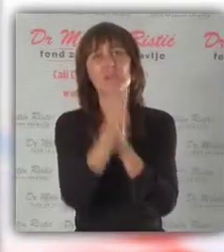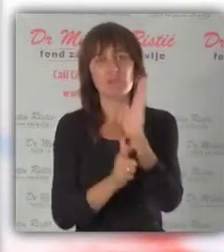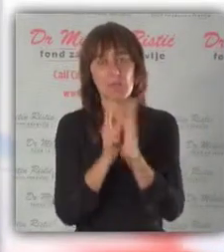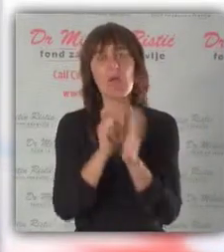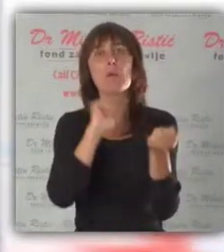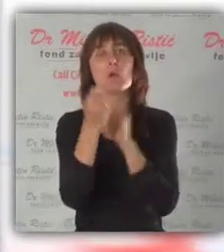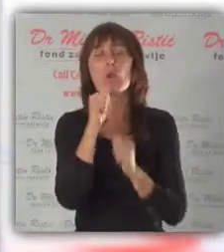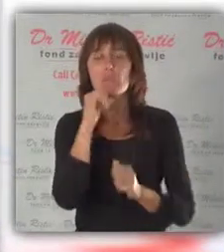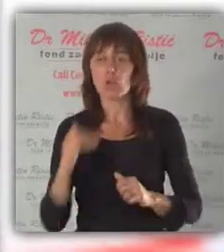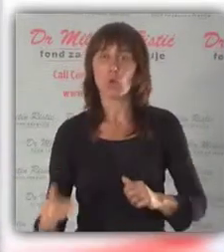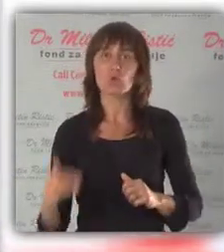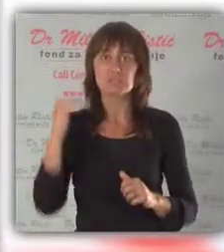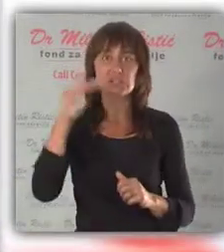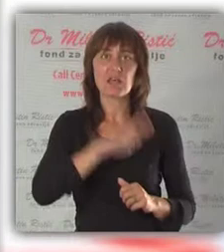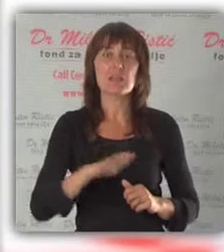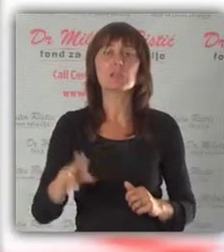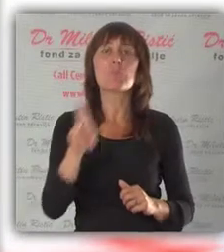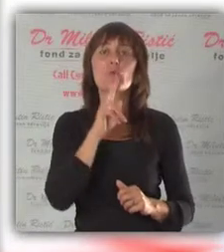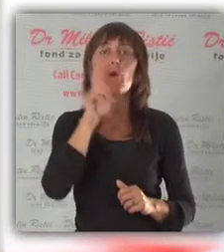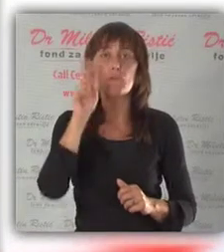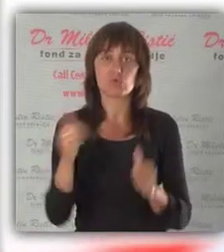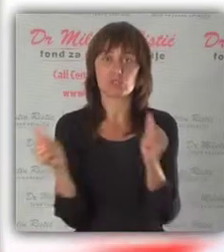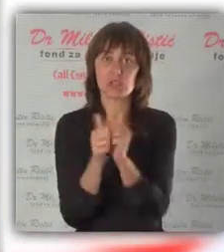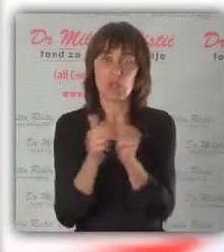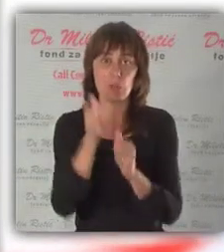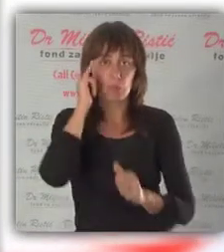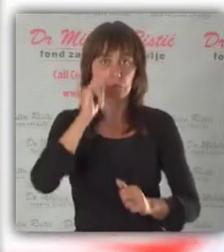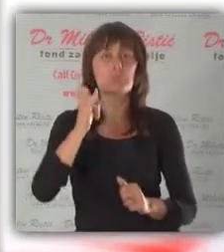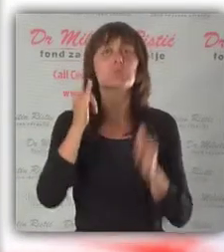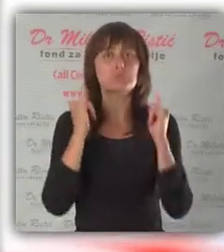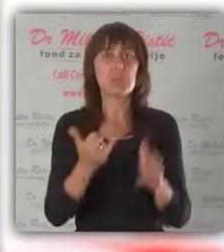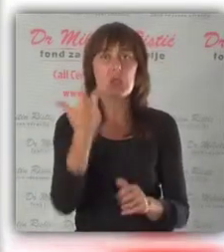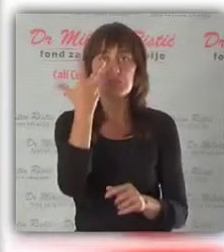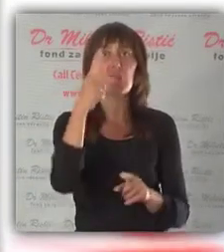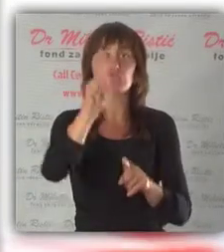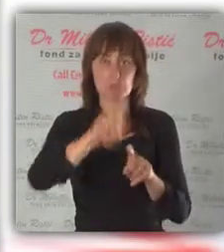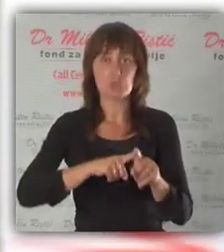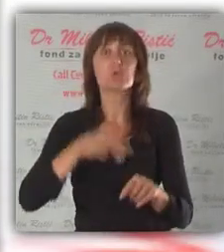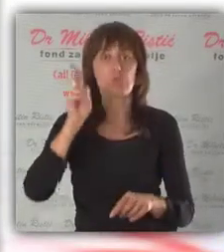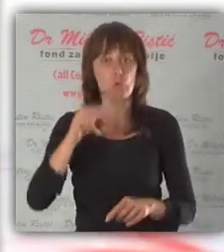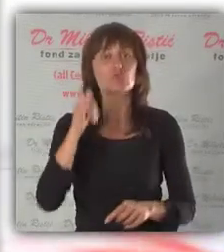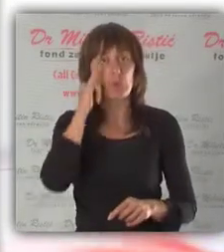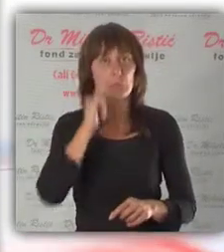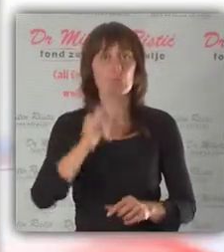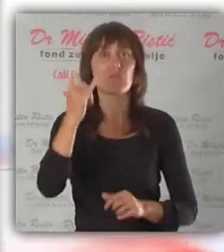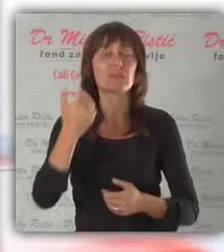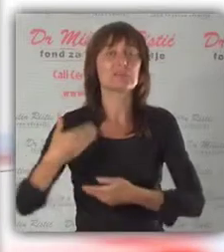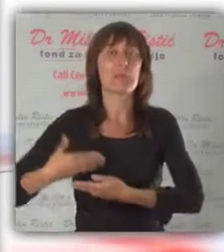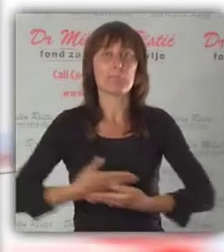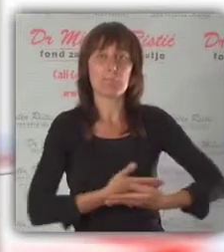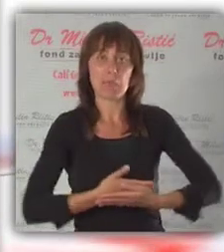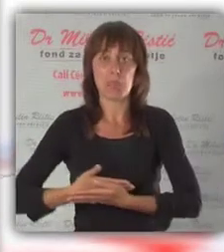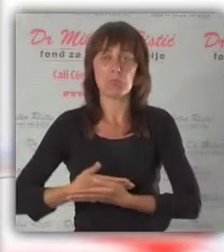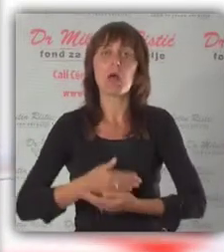Promenila su se vremena, pa se promenio i uzrast deteta sa kojim se može putovati. Tako da je sad već od 3. meseca moguće putovati